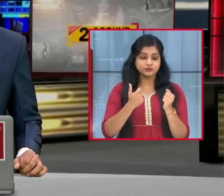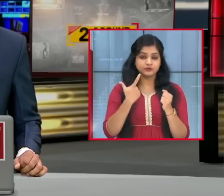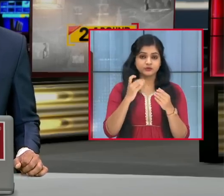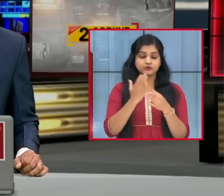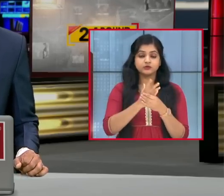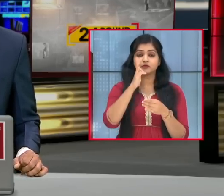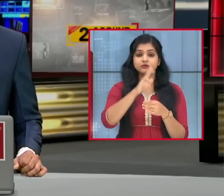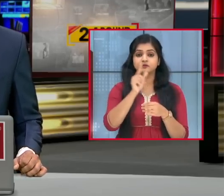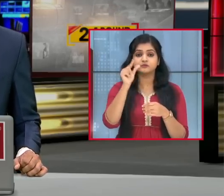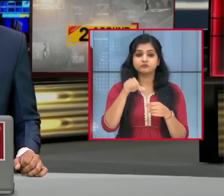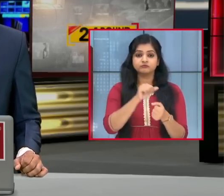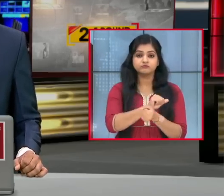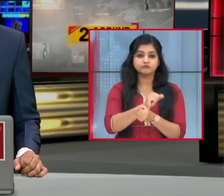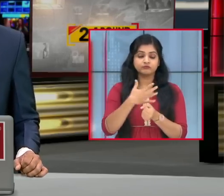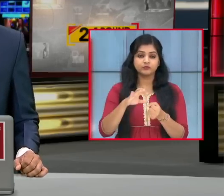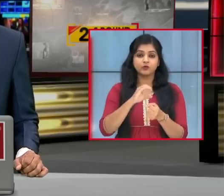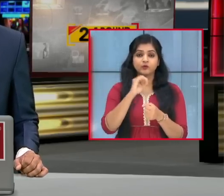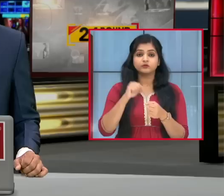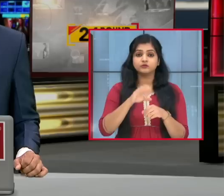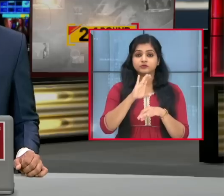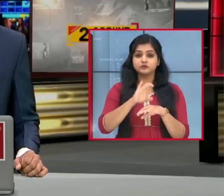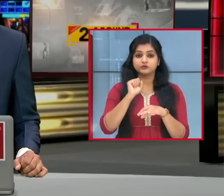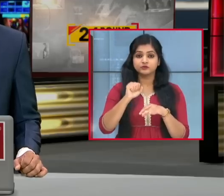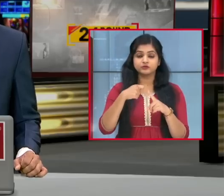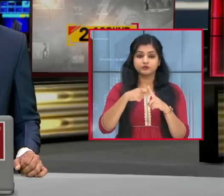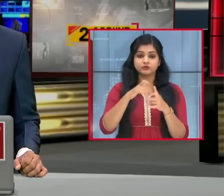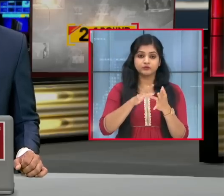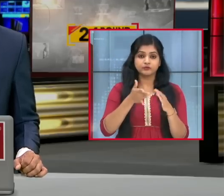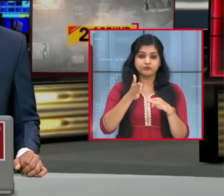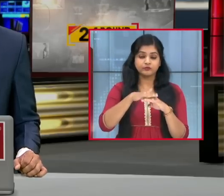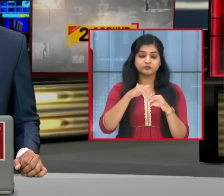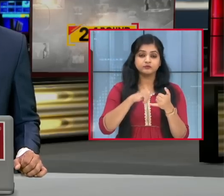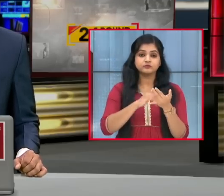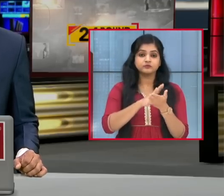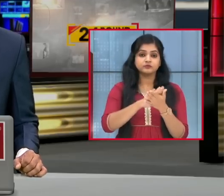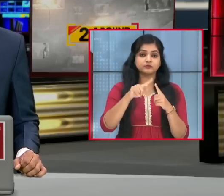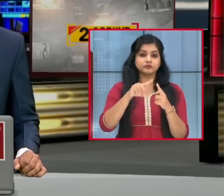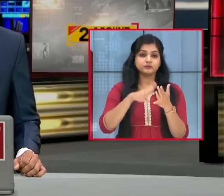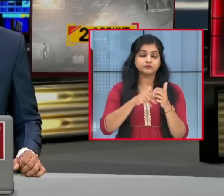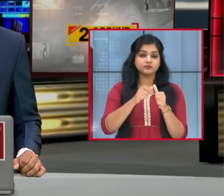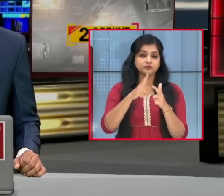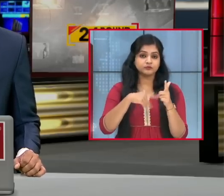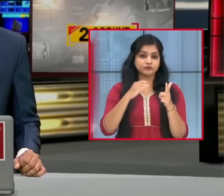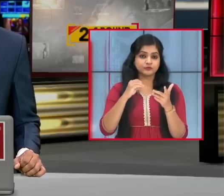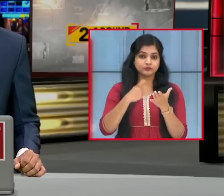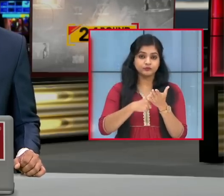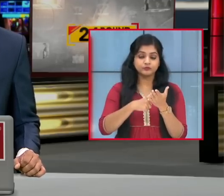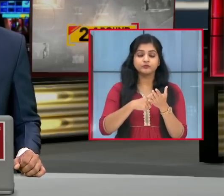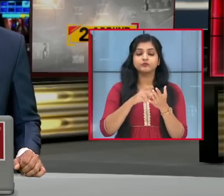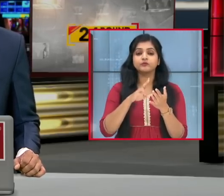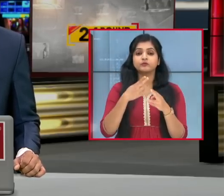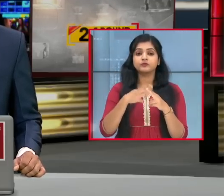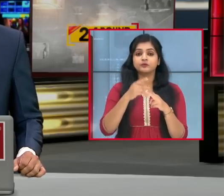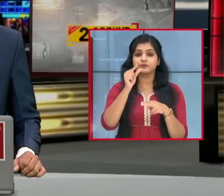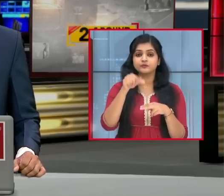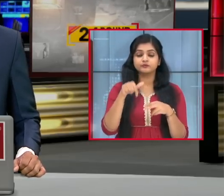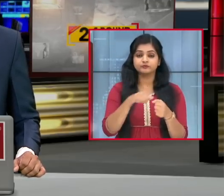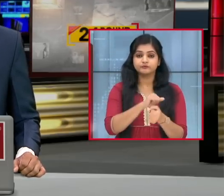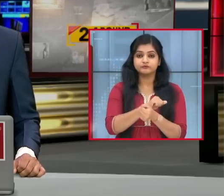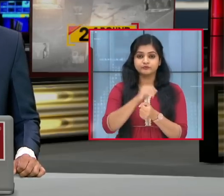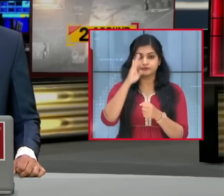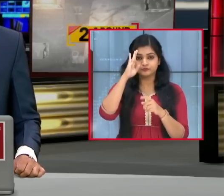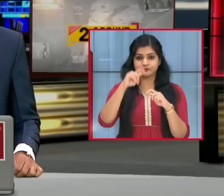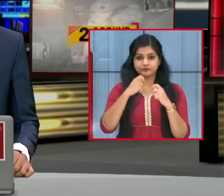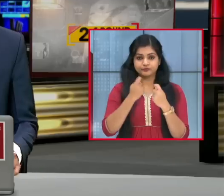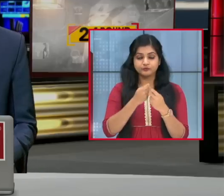കേസിൽ വൈദികൻ അറസ്റ്റിൽ. ഓർത്തഡോക്സ് സഭ കണ്ടനാട് ഭദ്രാസനത്തിലെ ഷിമയൂൺ റംബാനെയാണ് ഊന്നുകൽ പോലീസ് അറസ്റ്റ് ചെയ്തത്. സുധിഷ ധർമ്മ നൽകും